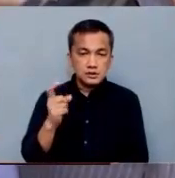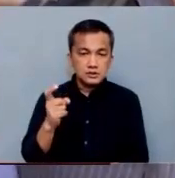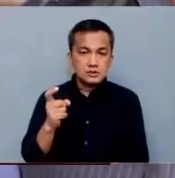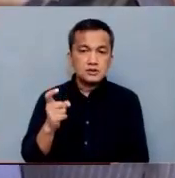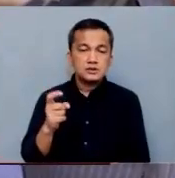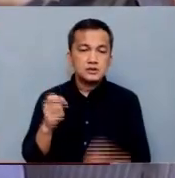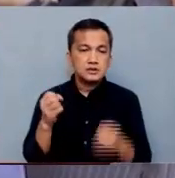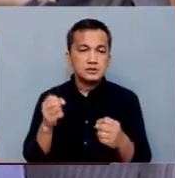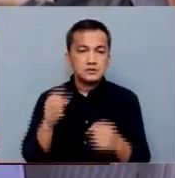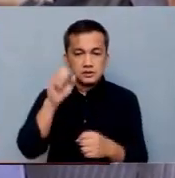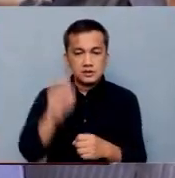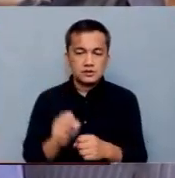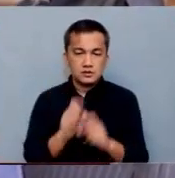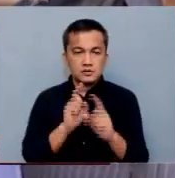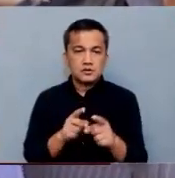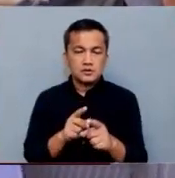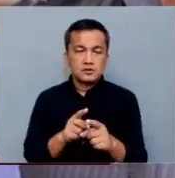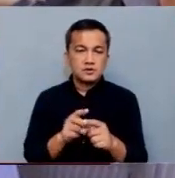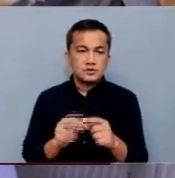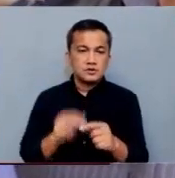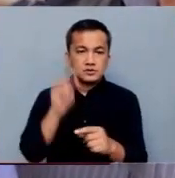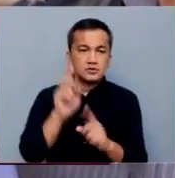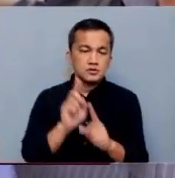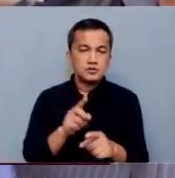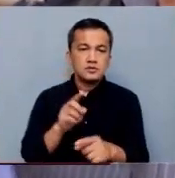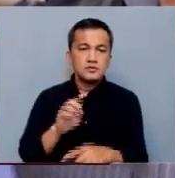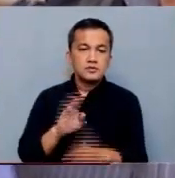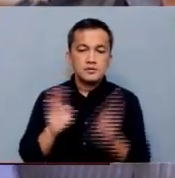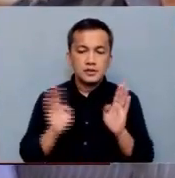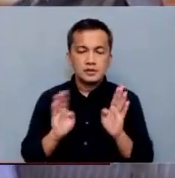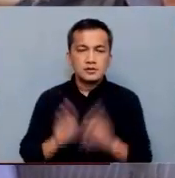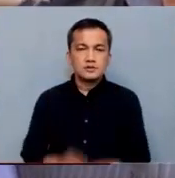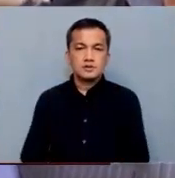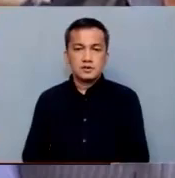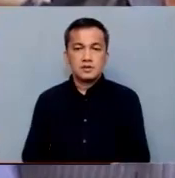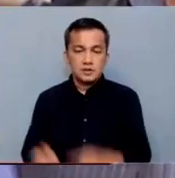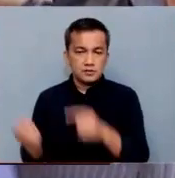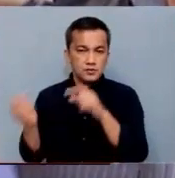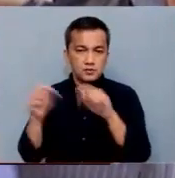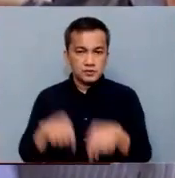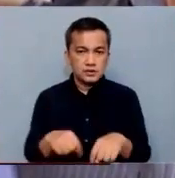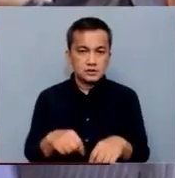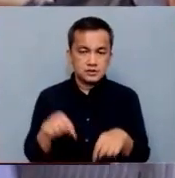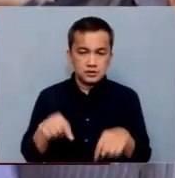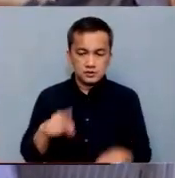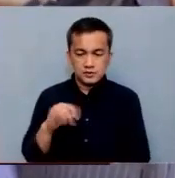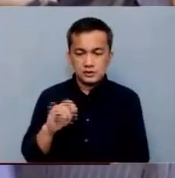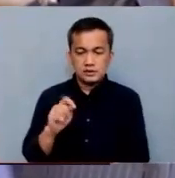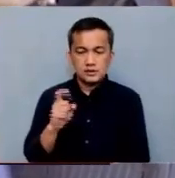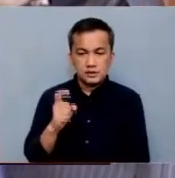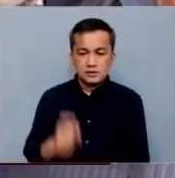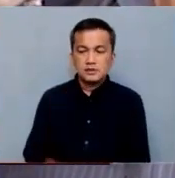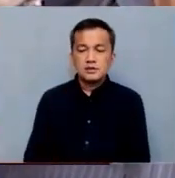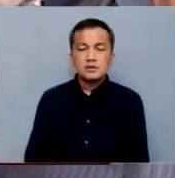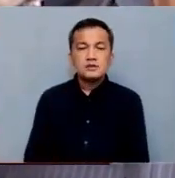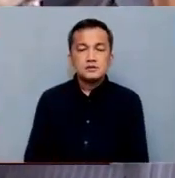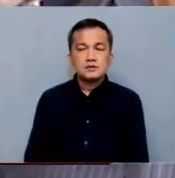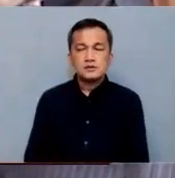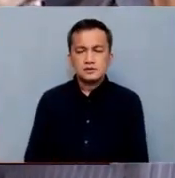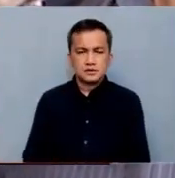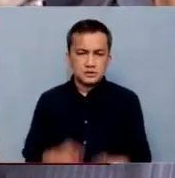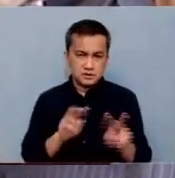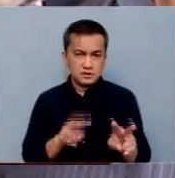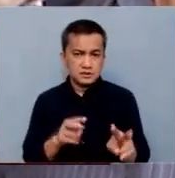and one that goes to the north is Baguio. So nandito yan sa PITX, so tinitingnan namin ngayon